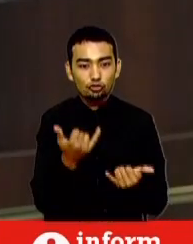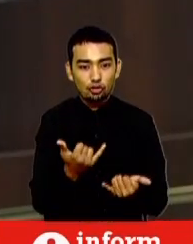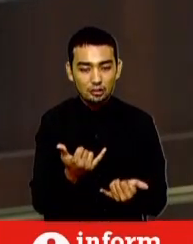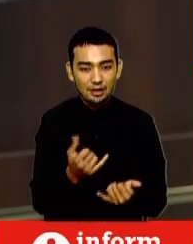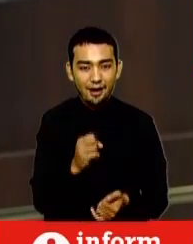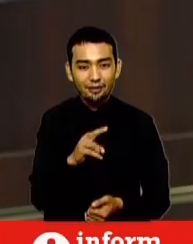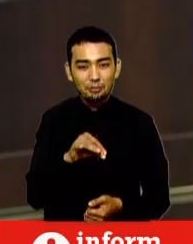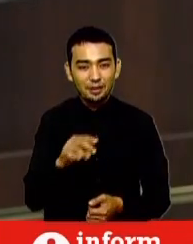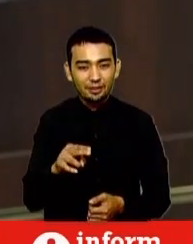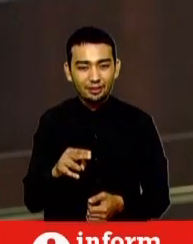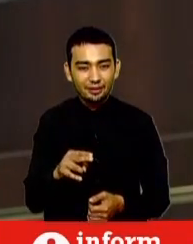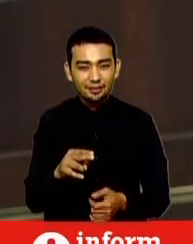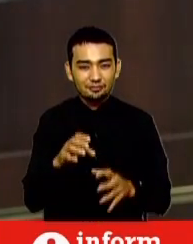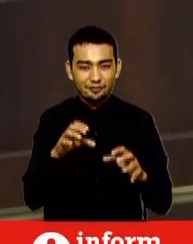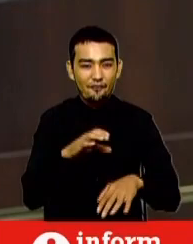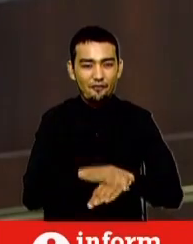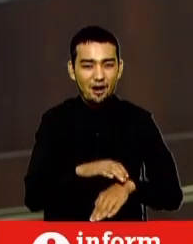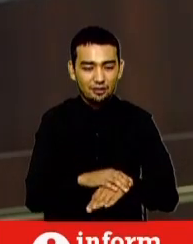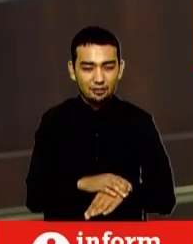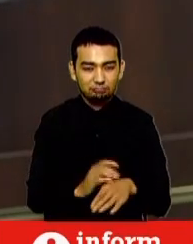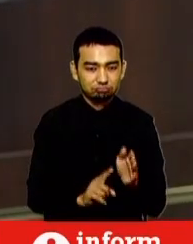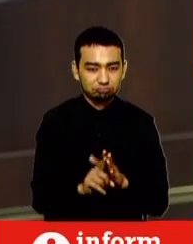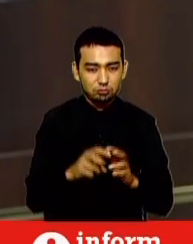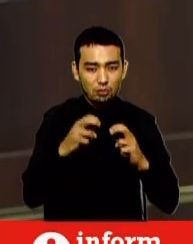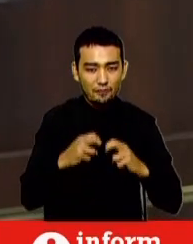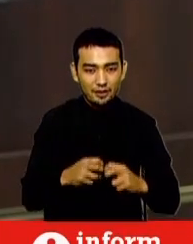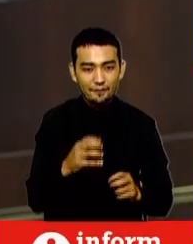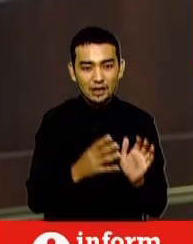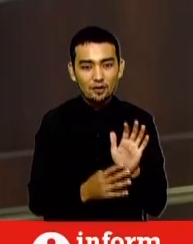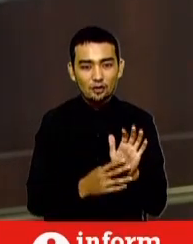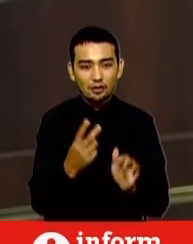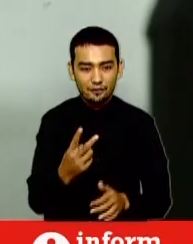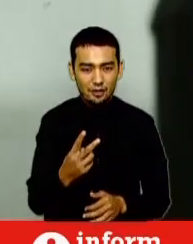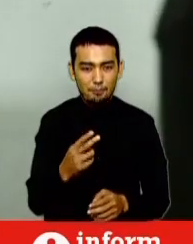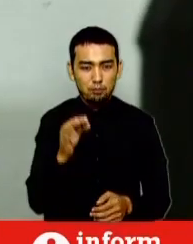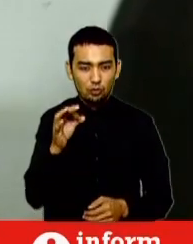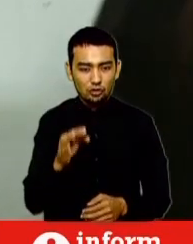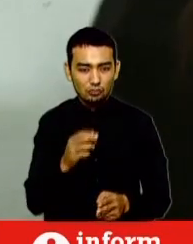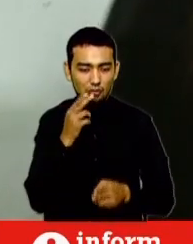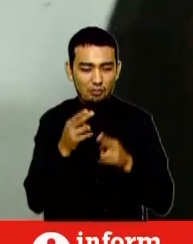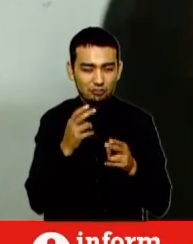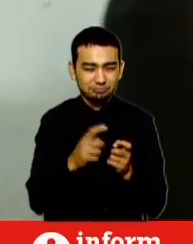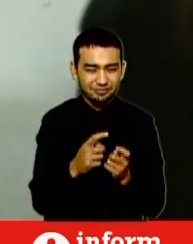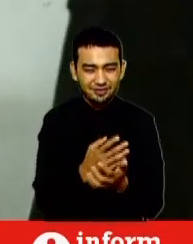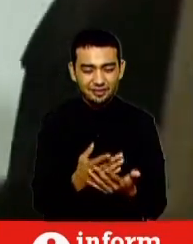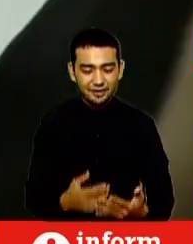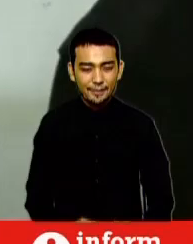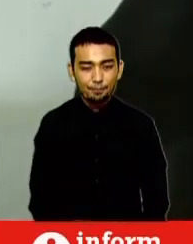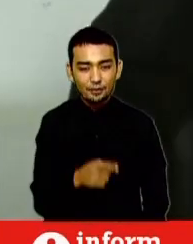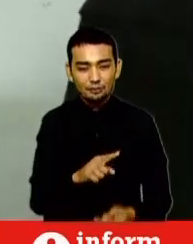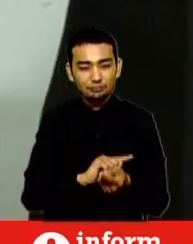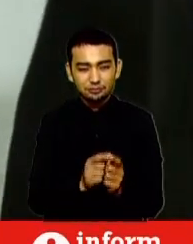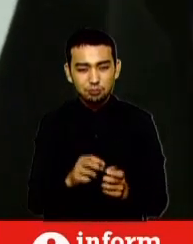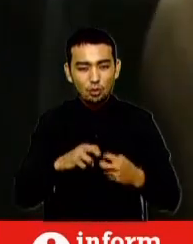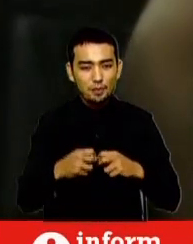административное производство возбуждается по факту А это 92 процента обращения бытовых скандалов Однако эксперты считают что эти поправки